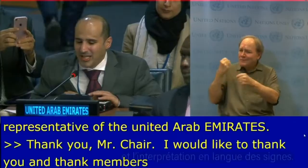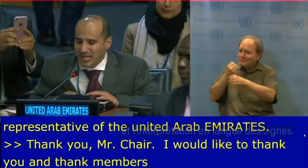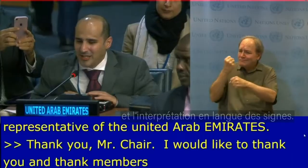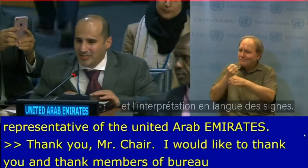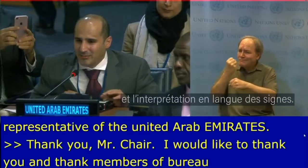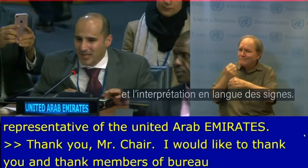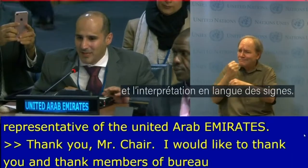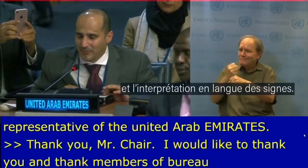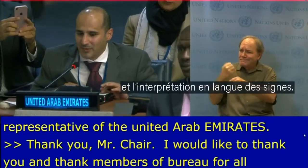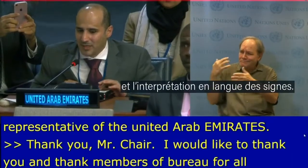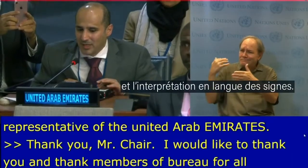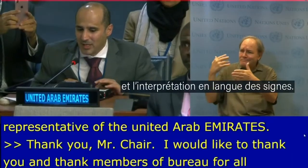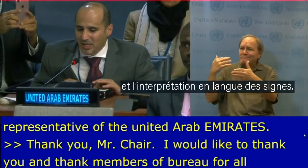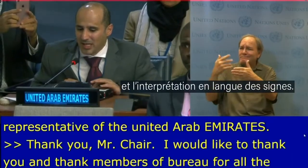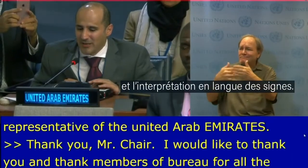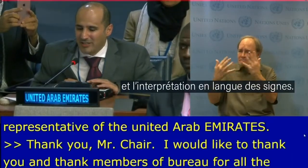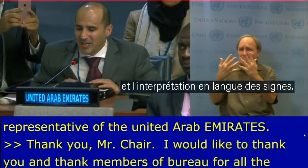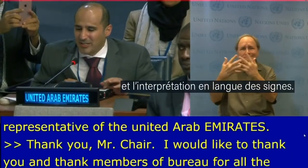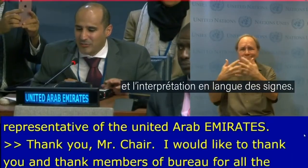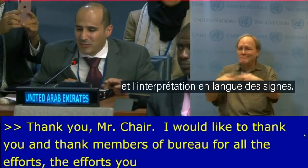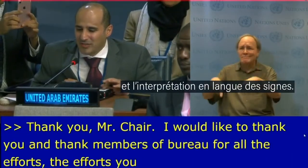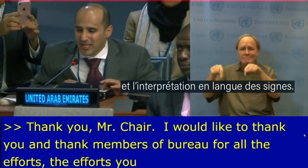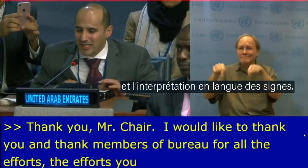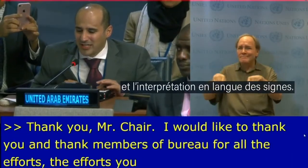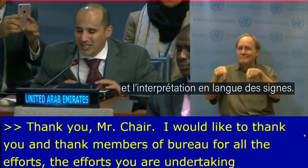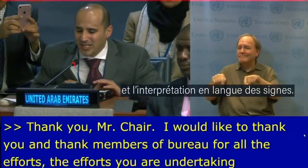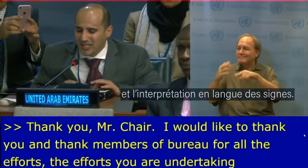Et l'interprétation en langue des signes